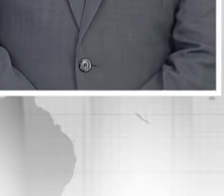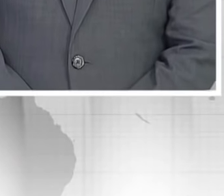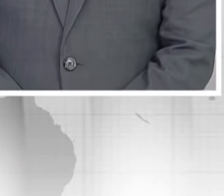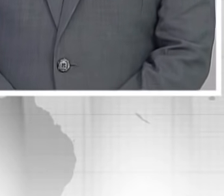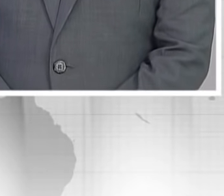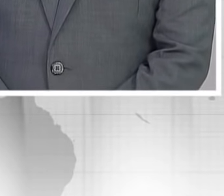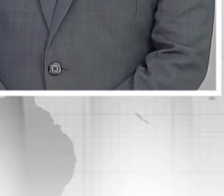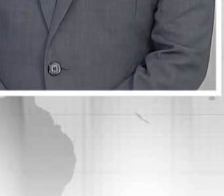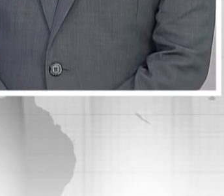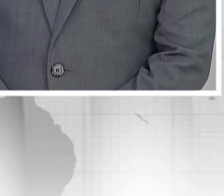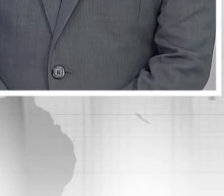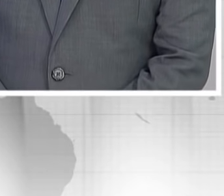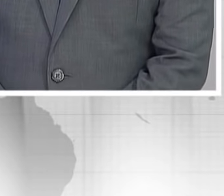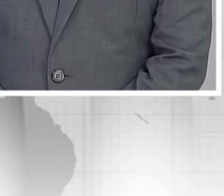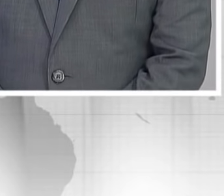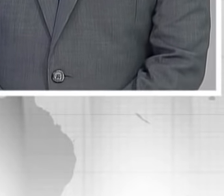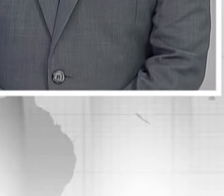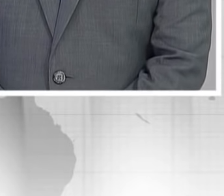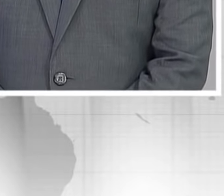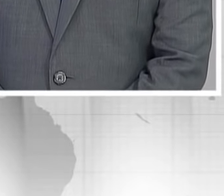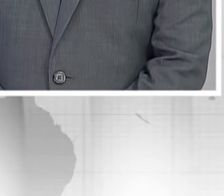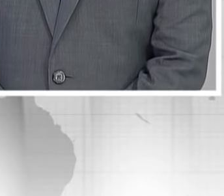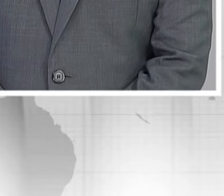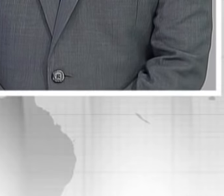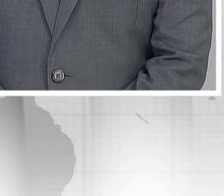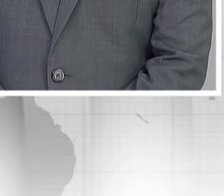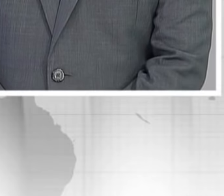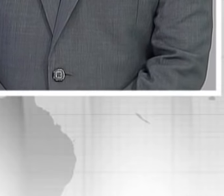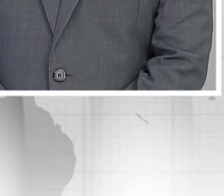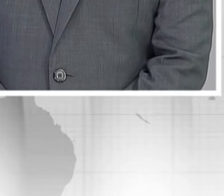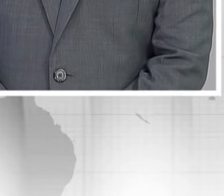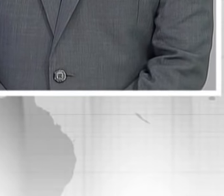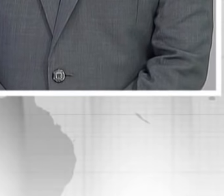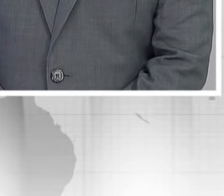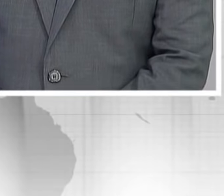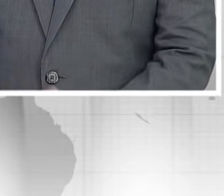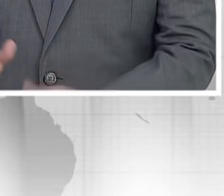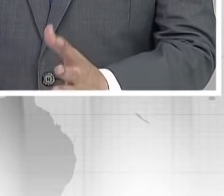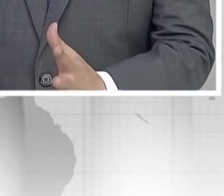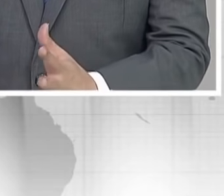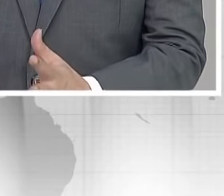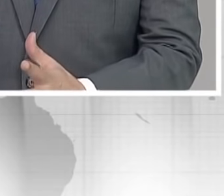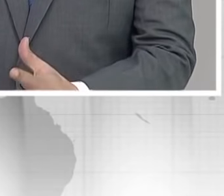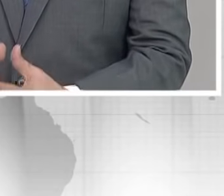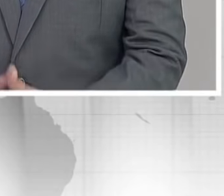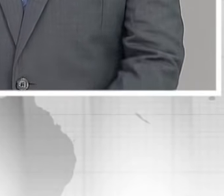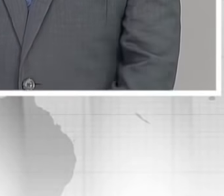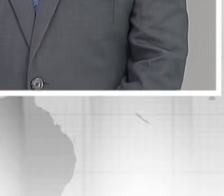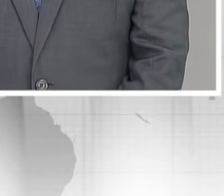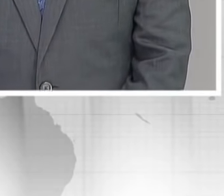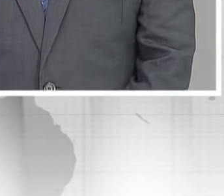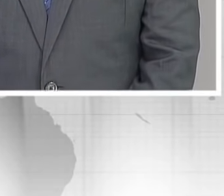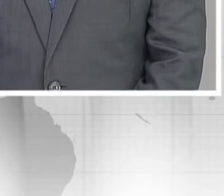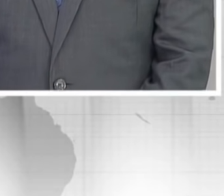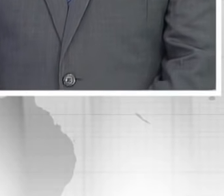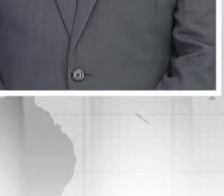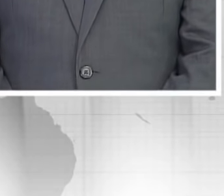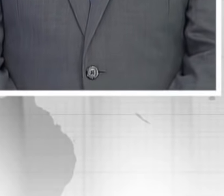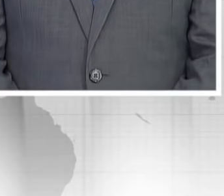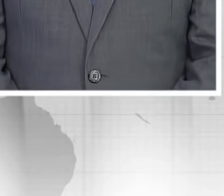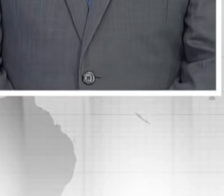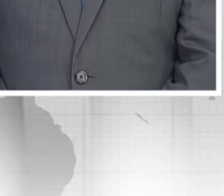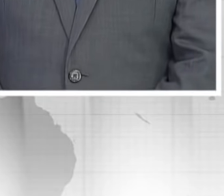Maraming salamat din sa iyo, kabayan, sa napakahabang panahon ikaw ang naging puntasyon, naging